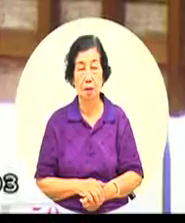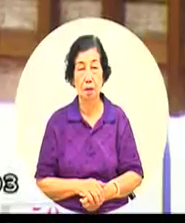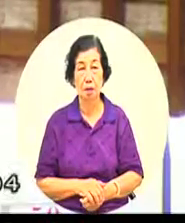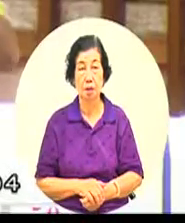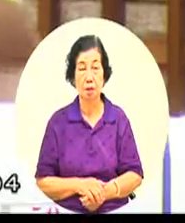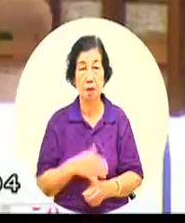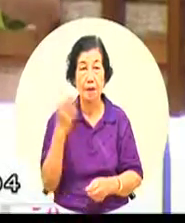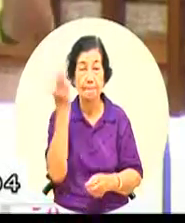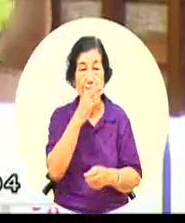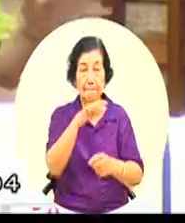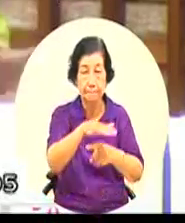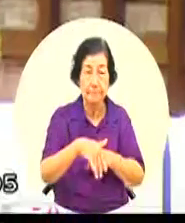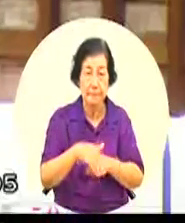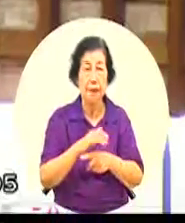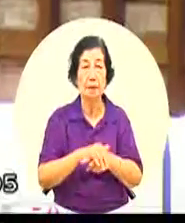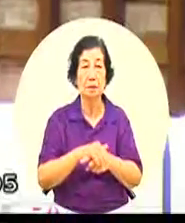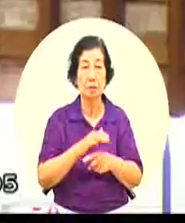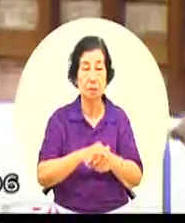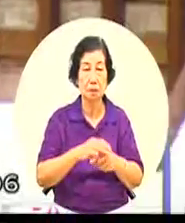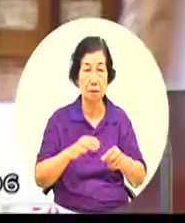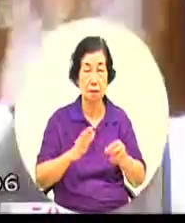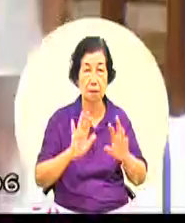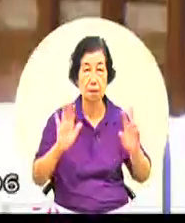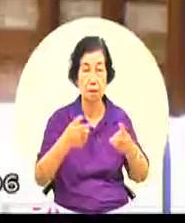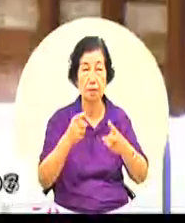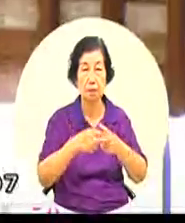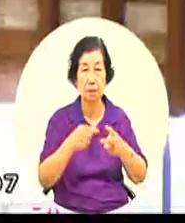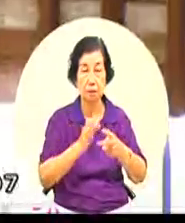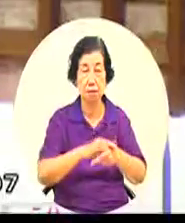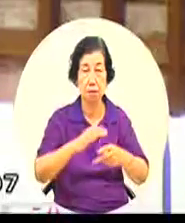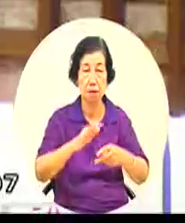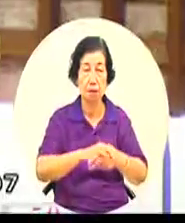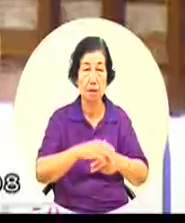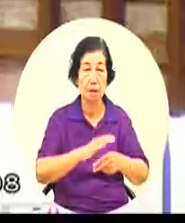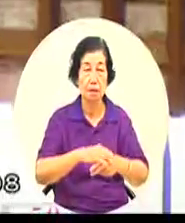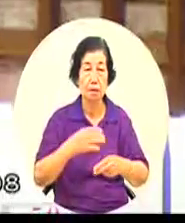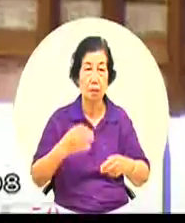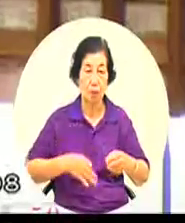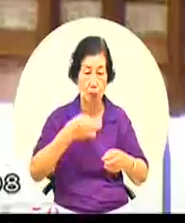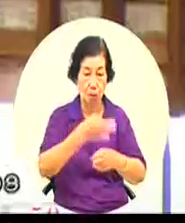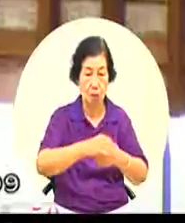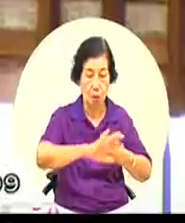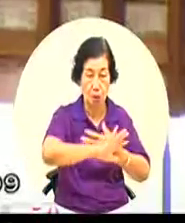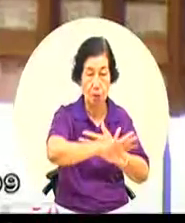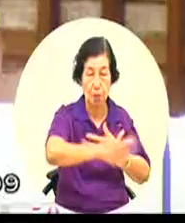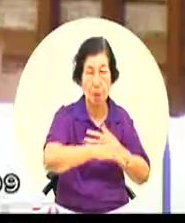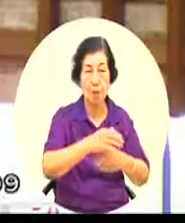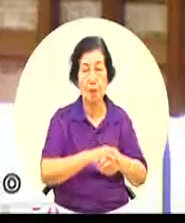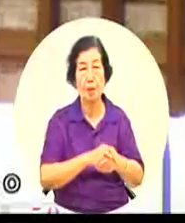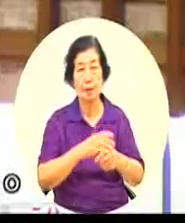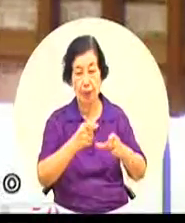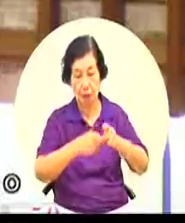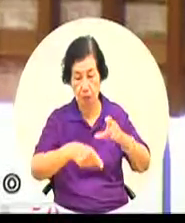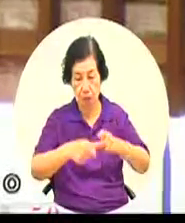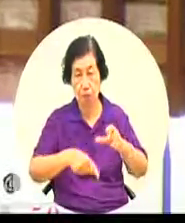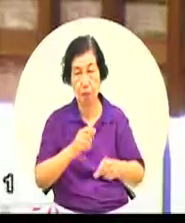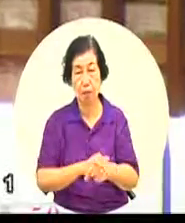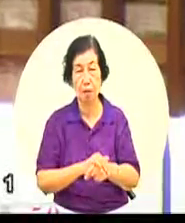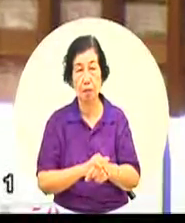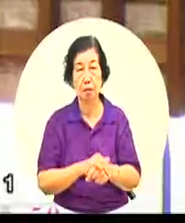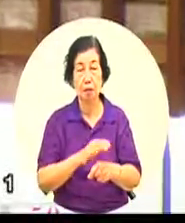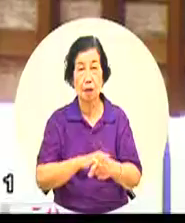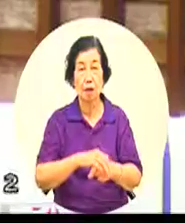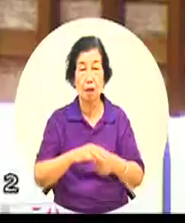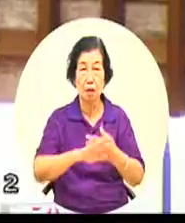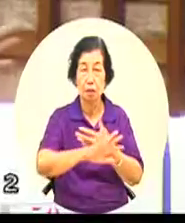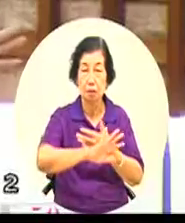美国小啊，因为你们是外包嘛哈。啊，因为我现在讲这个，刚才我也听林护保议员有讲旗山的网球场这些啦，